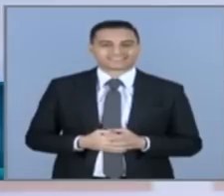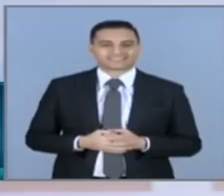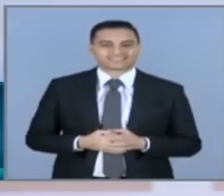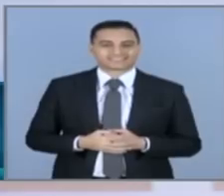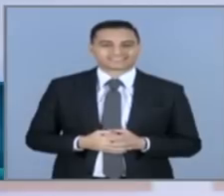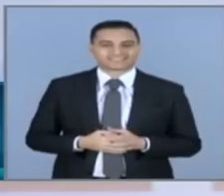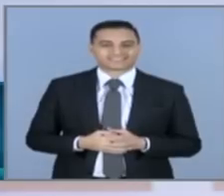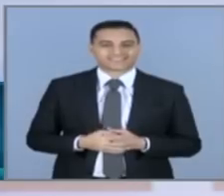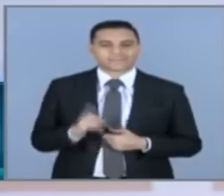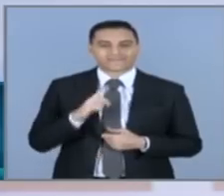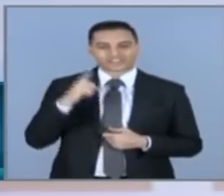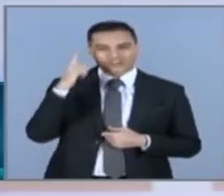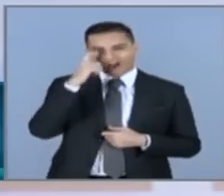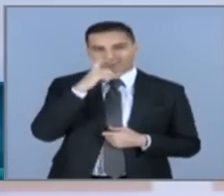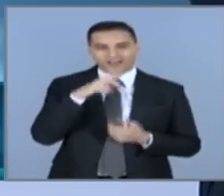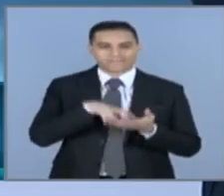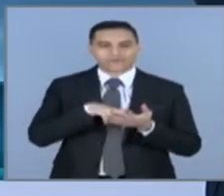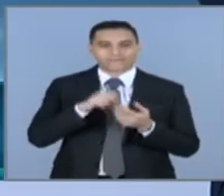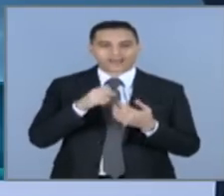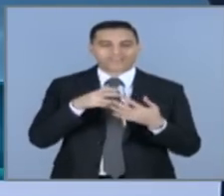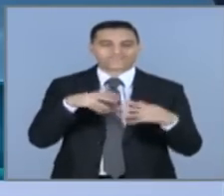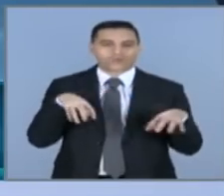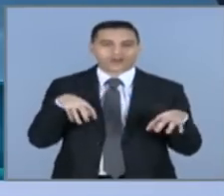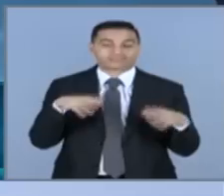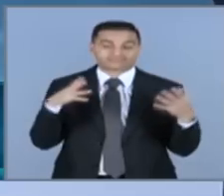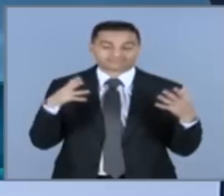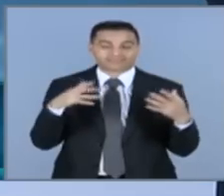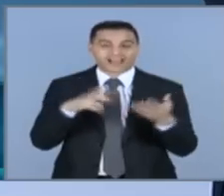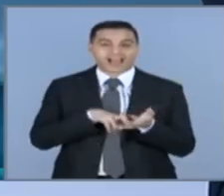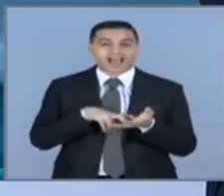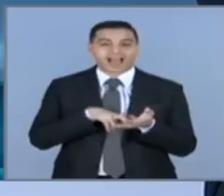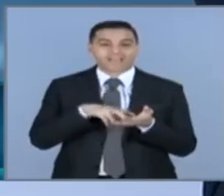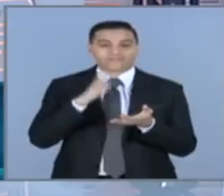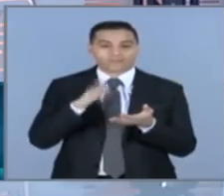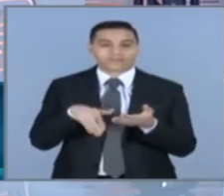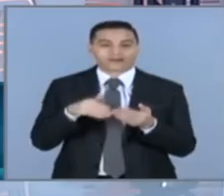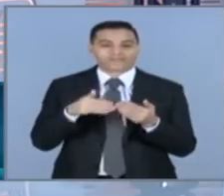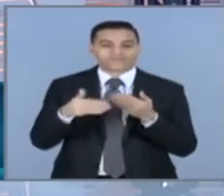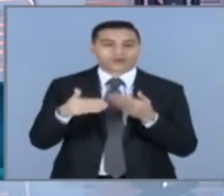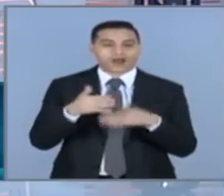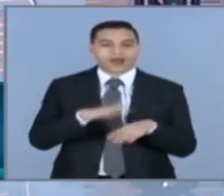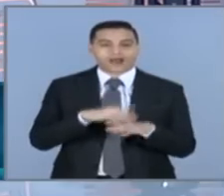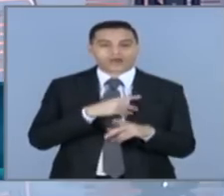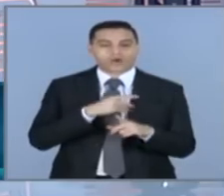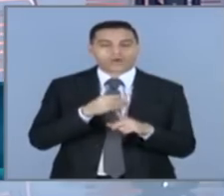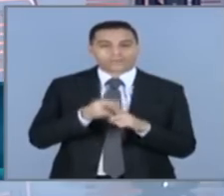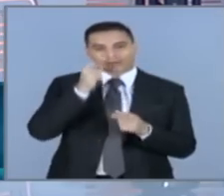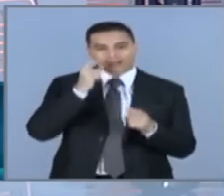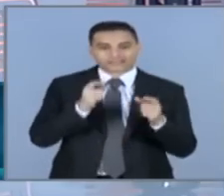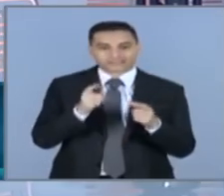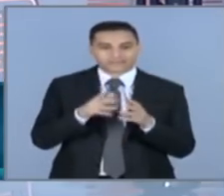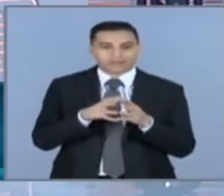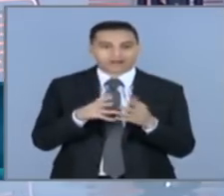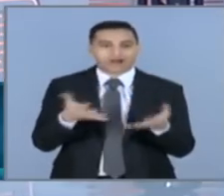فعلا. مفيش اصعب من الفراق، ان الواحد يبقى خايف على فراق حبايبه، دي